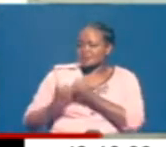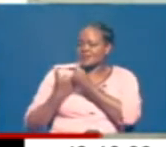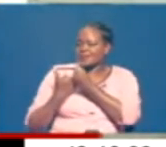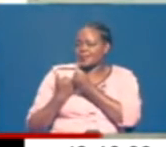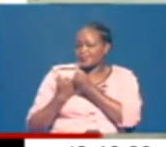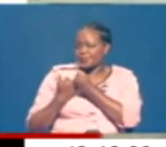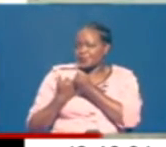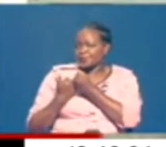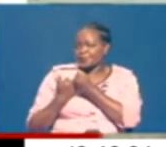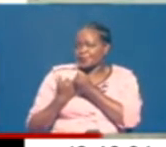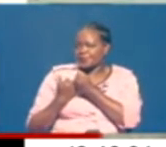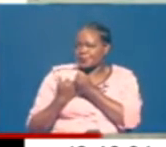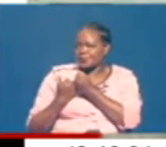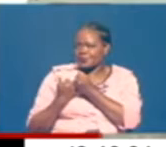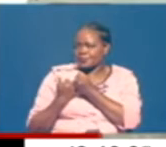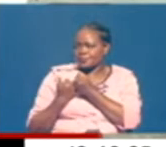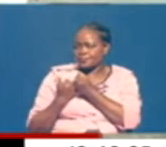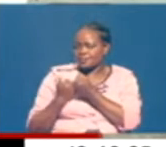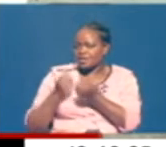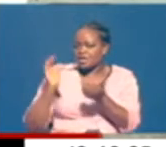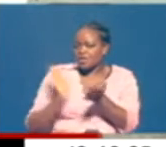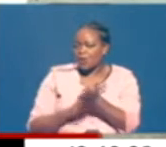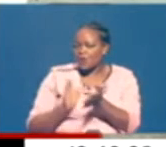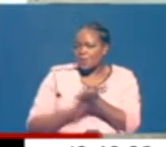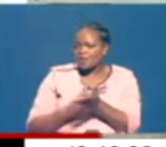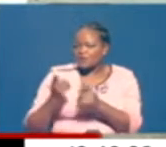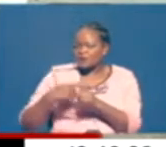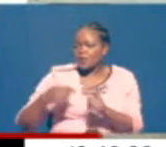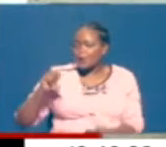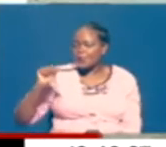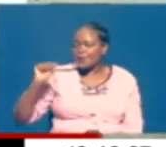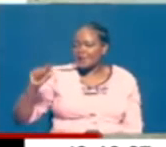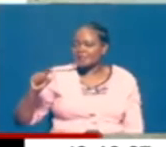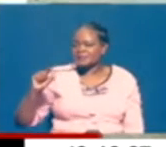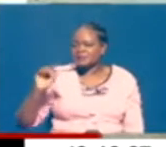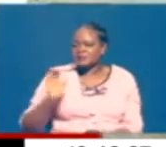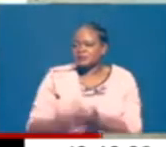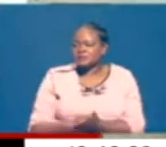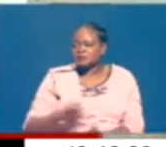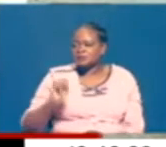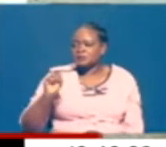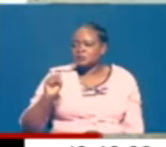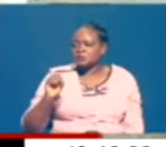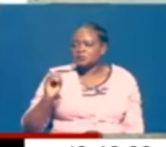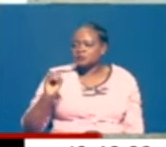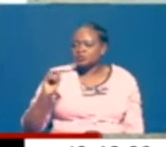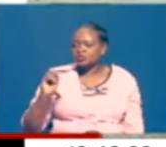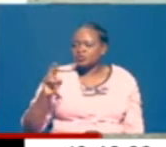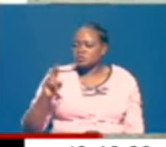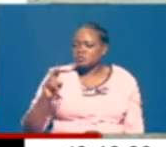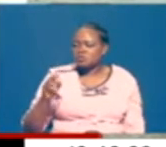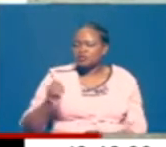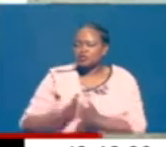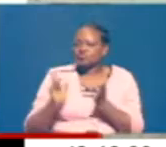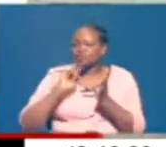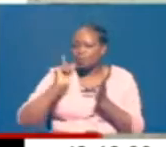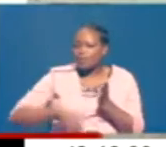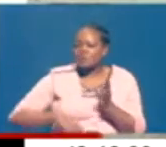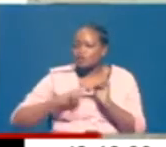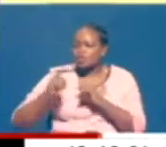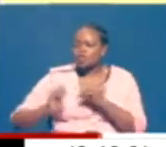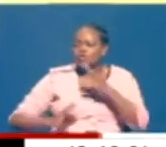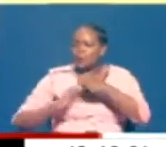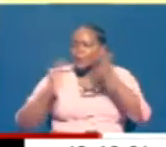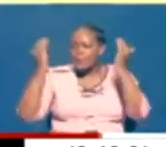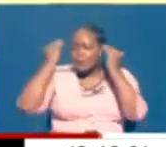ile pendekezo ya Attorney General. Mm-hmm. Na Solicitor General kusema wataenda Supreme Court. Kwa sababu kuna swali,